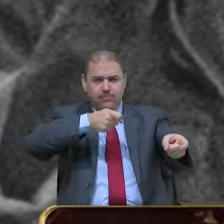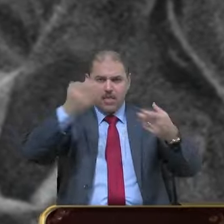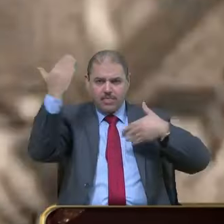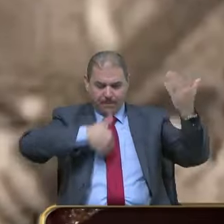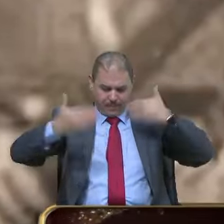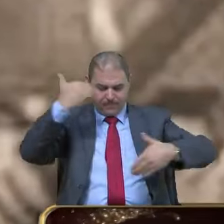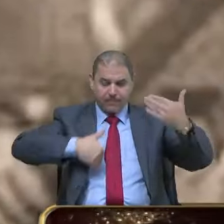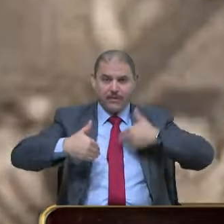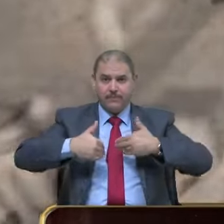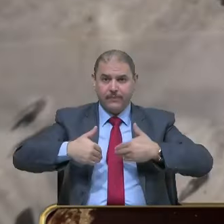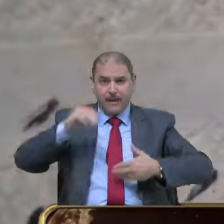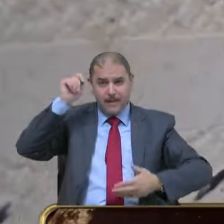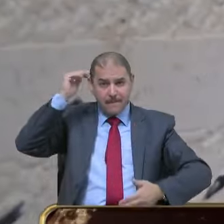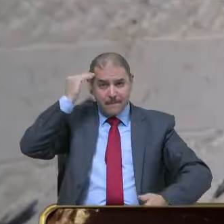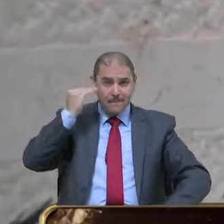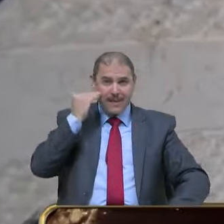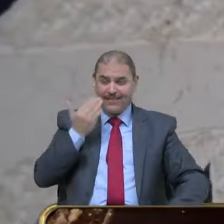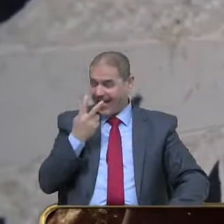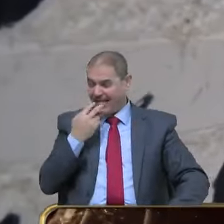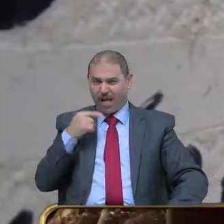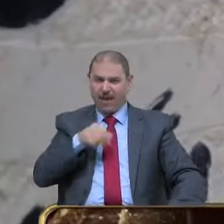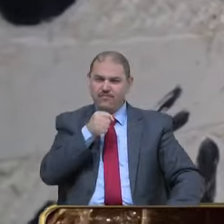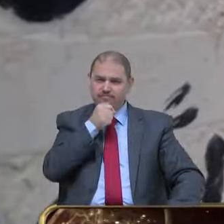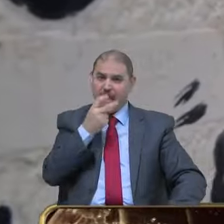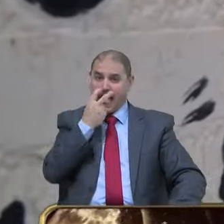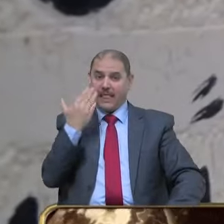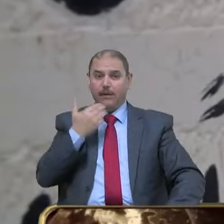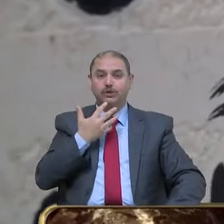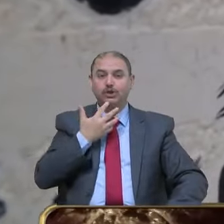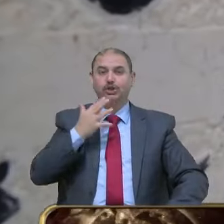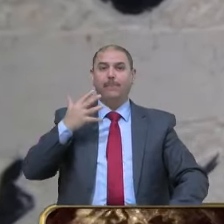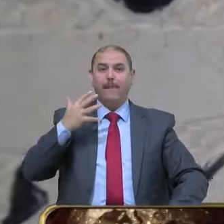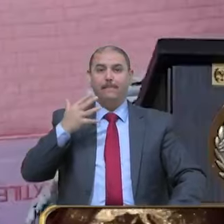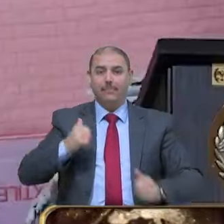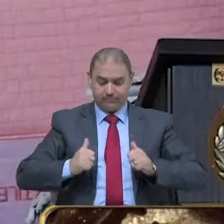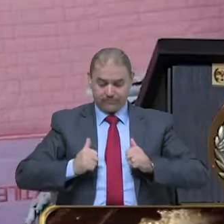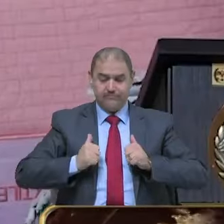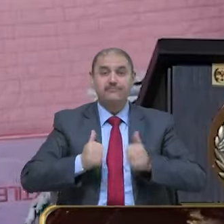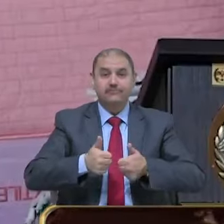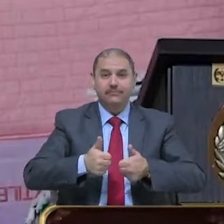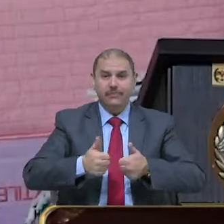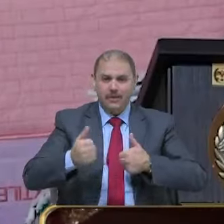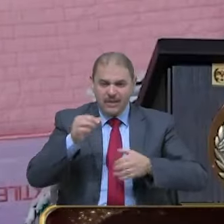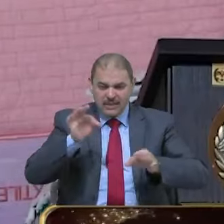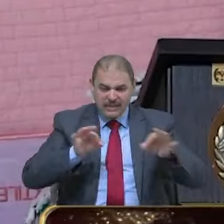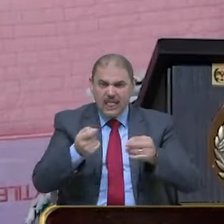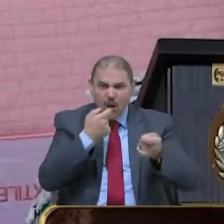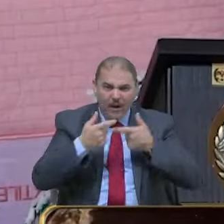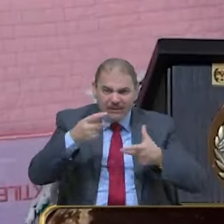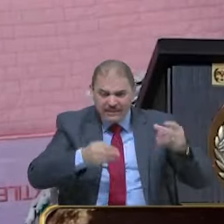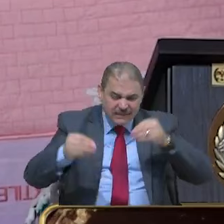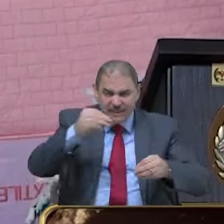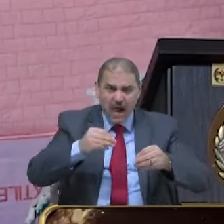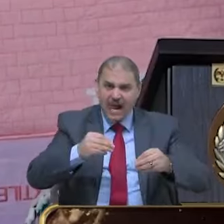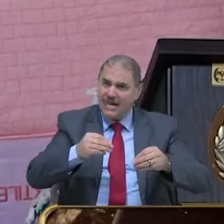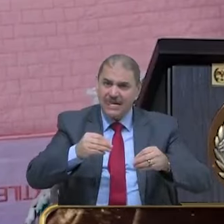واخفاء جثامينهم انذاك وبناء ضريحين بالقرب من منزلها وتبين بان الحاجه امنه والتي